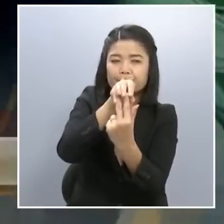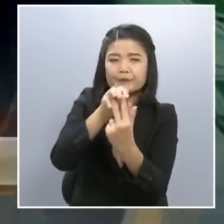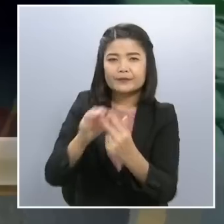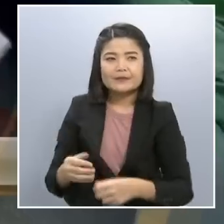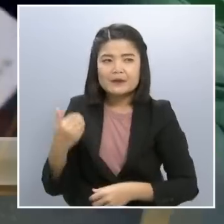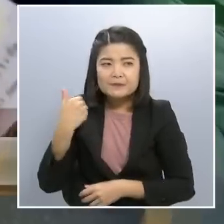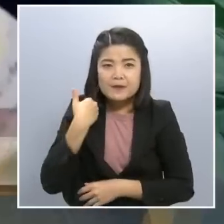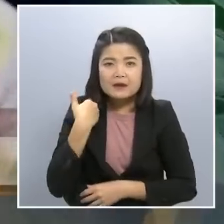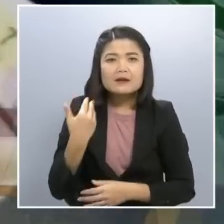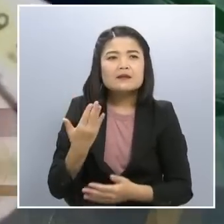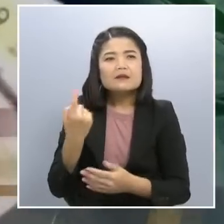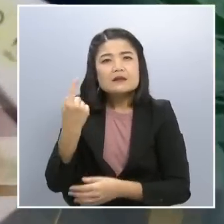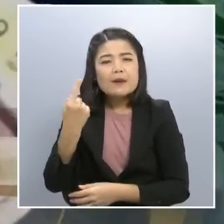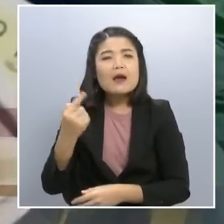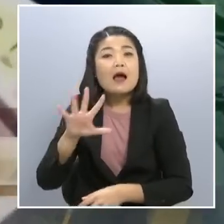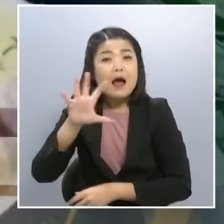ใบ500บาททั้งหมด